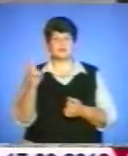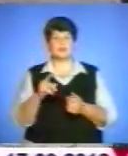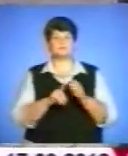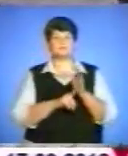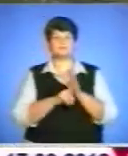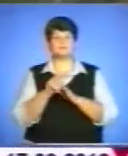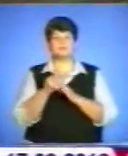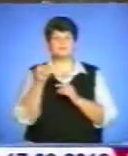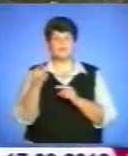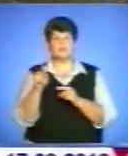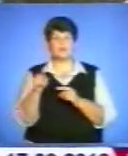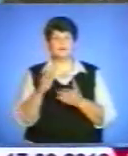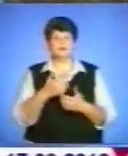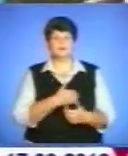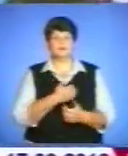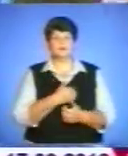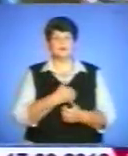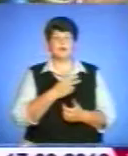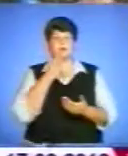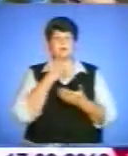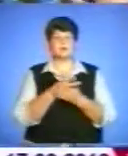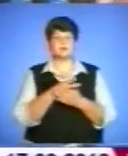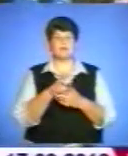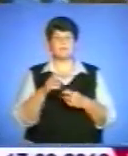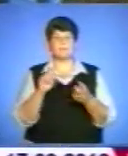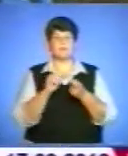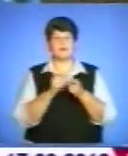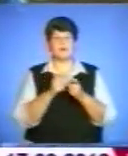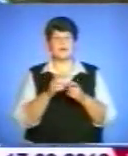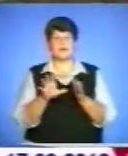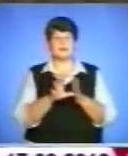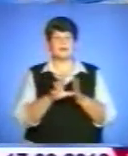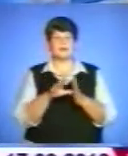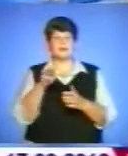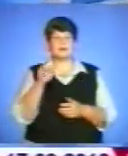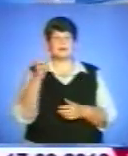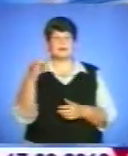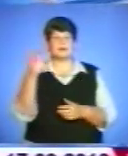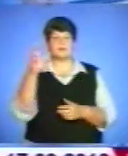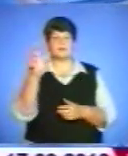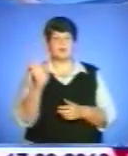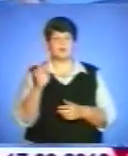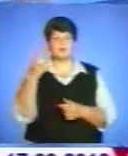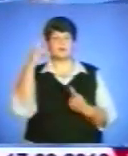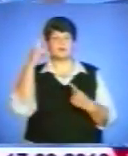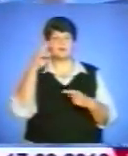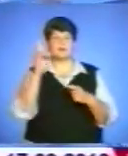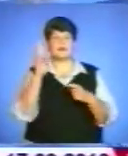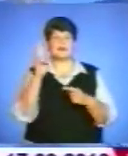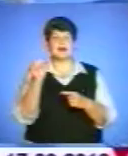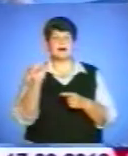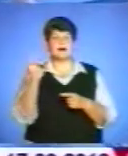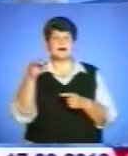А це Антоніна Метельська. Вона демонструє бойові елементи. Цей вид спорту називається тайбо. Його придумав каратист. Тайбо